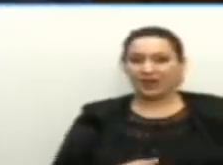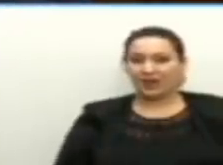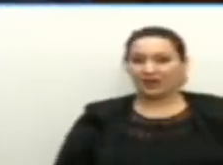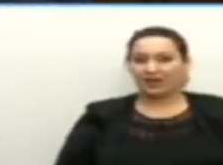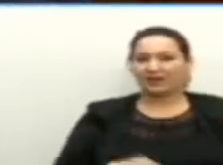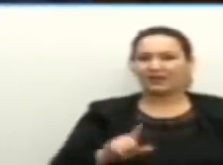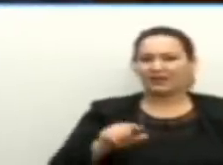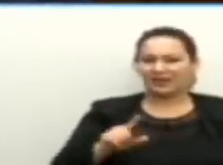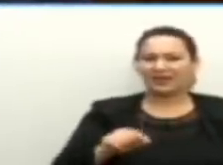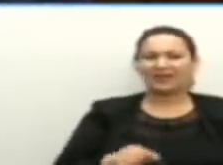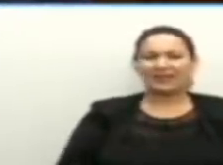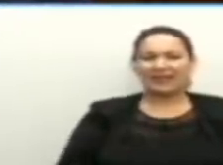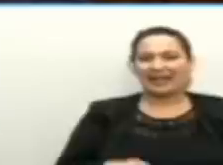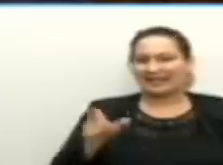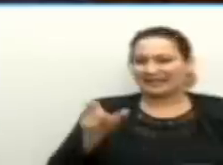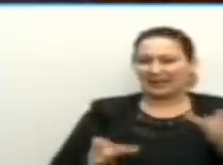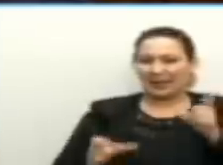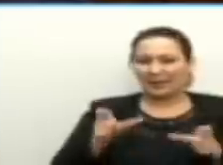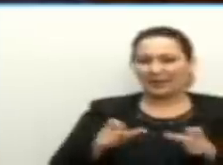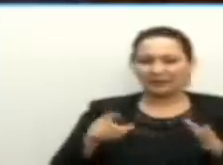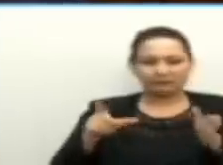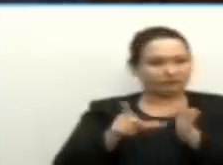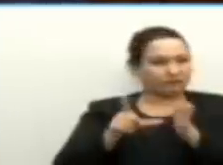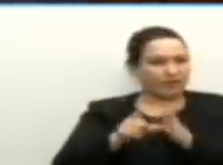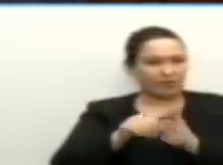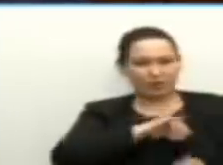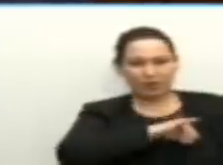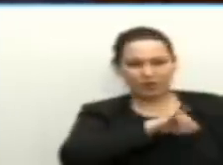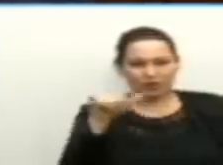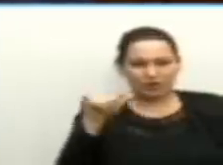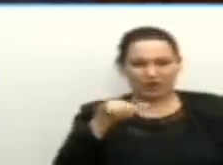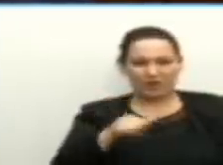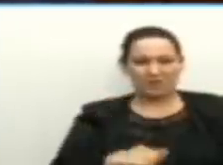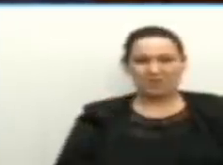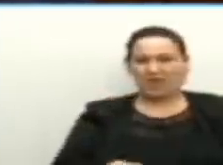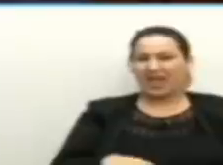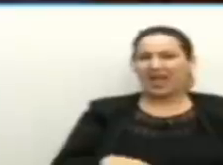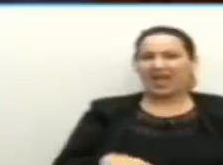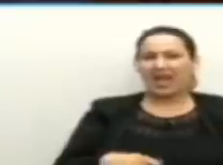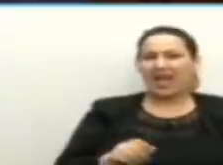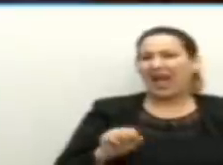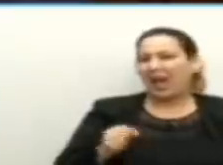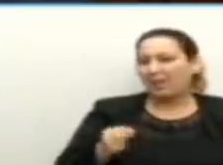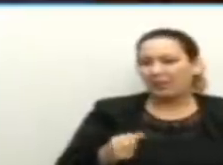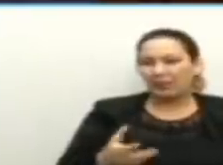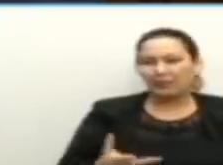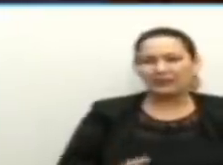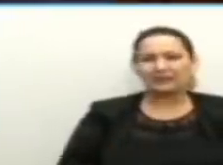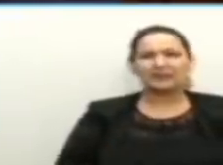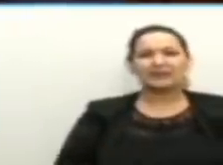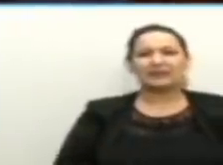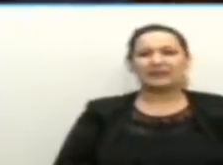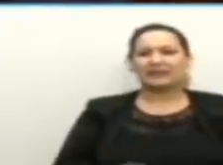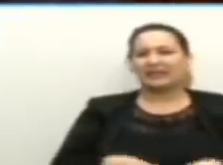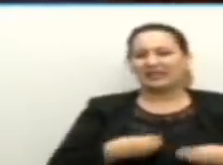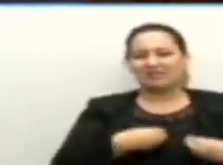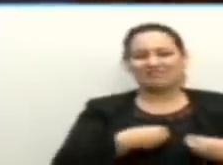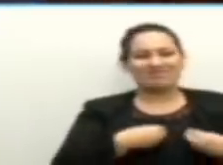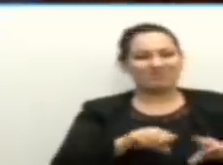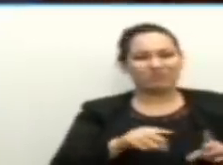إلى بعض الممارسات غير القانونية وغير الأخلاقية لبعض من باعوا ضمائرهم من أجل